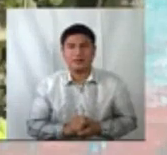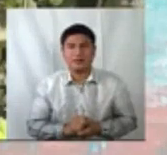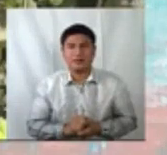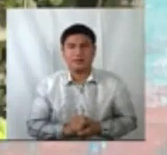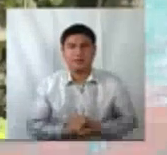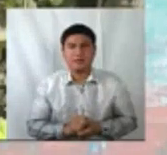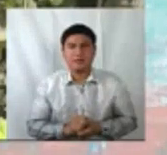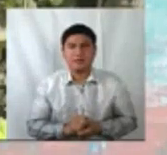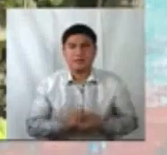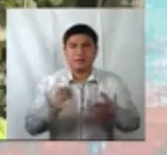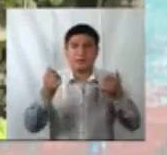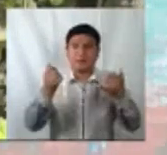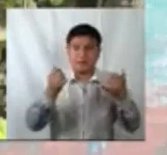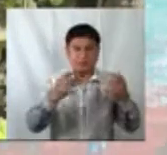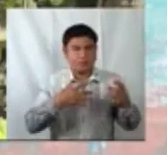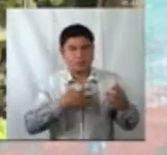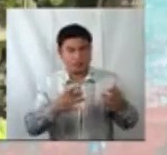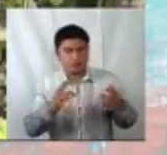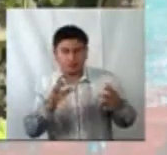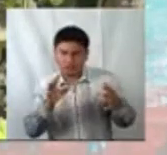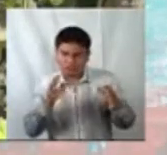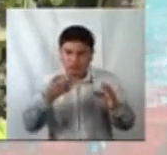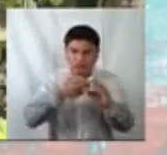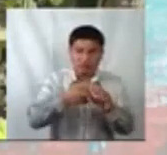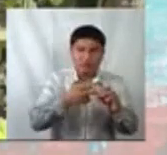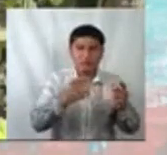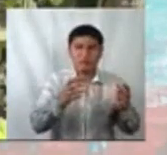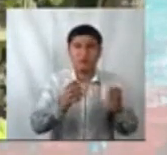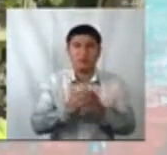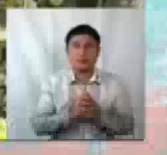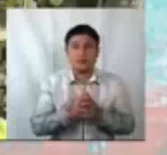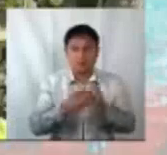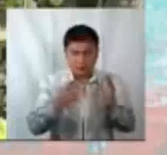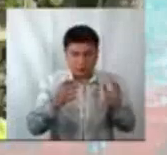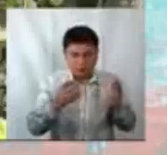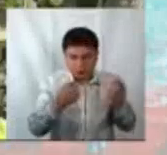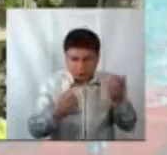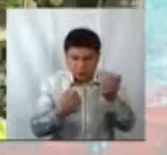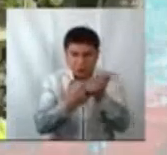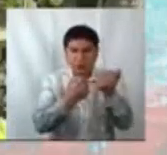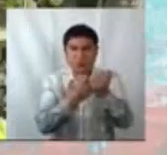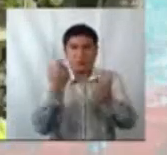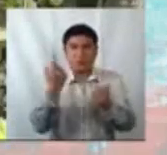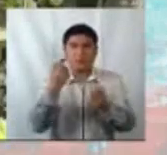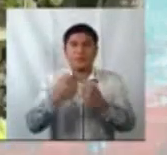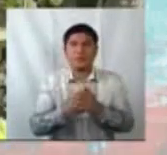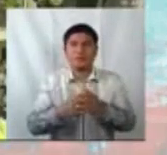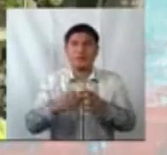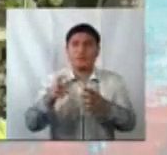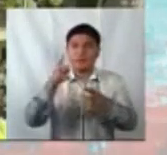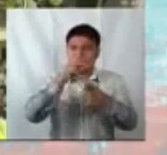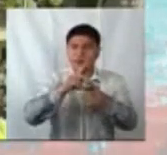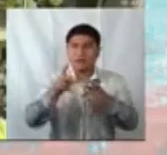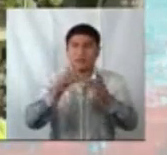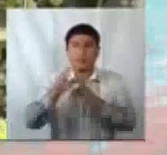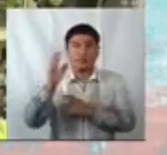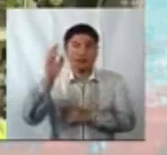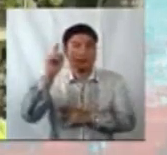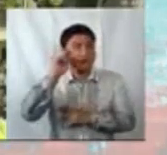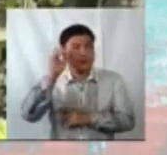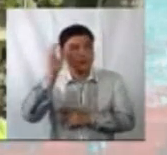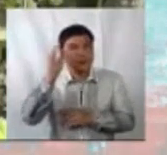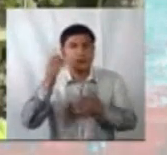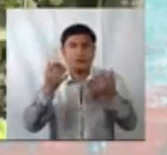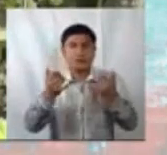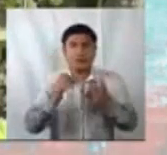I will engage lang Professor Chow. Opo. Professor Chow, anong masasabi po ninyo doon? Yung